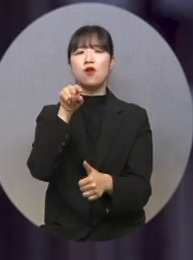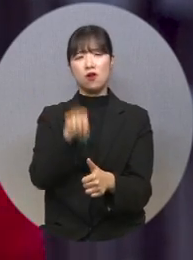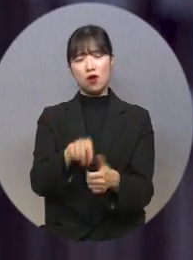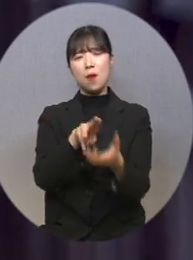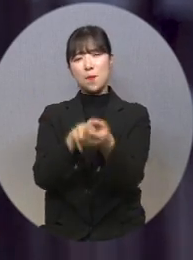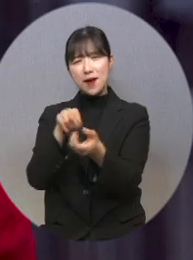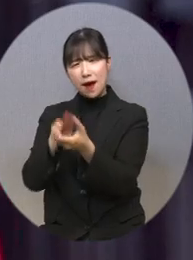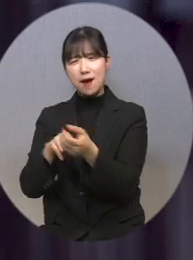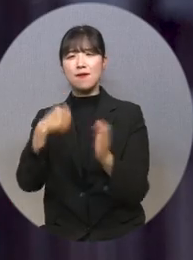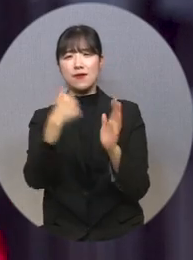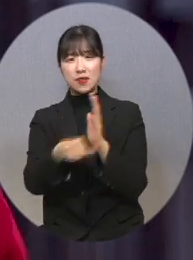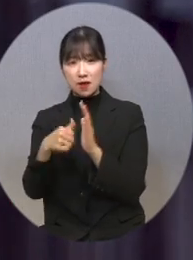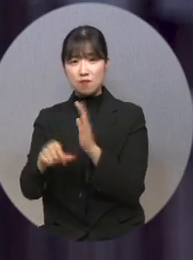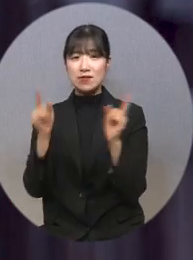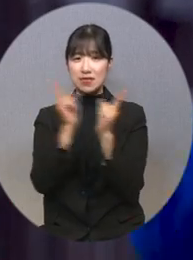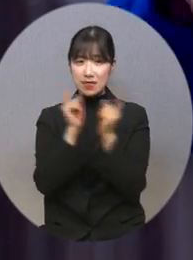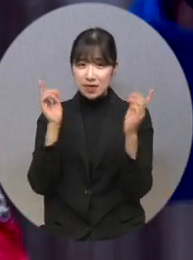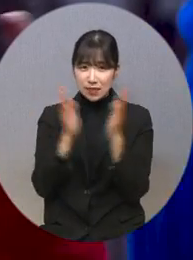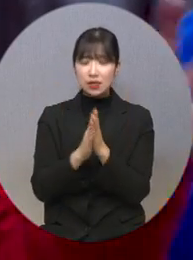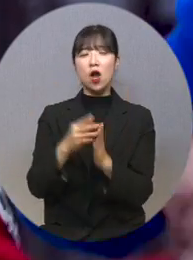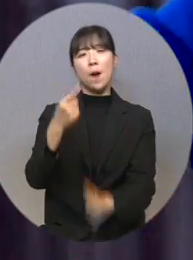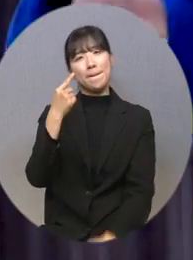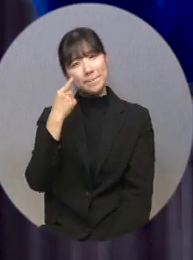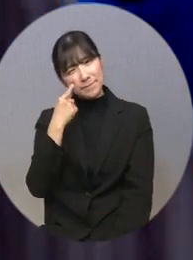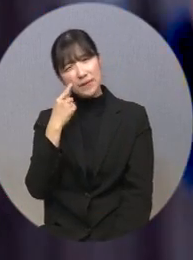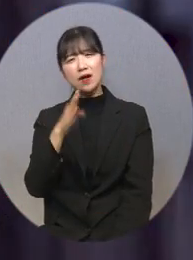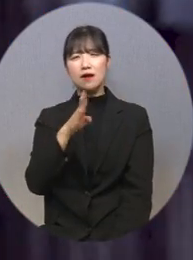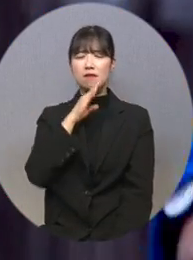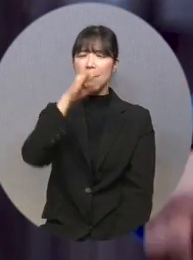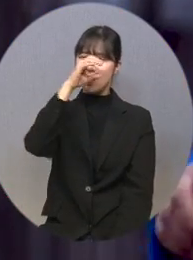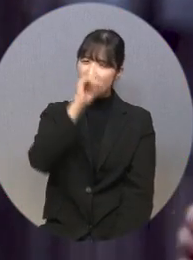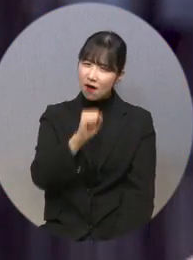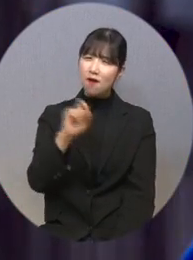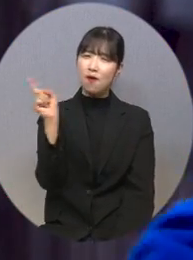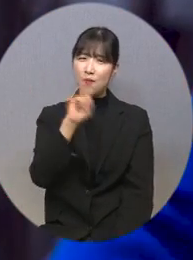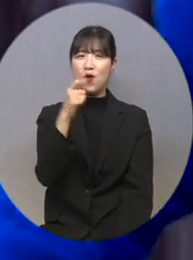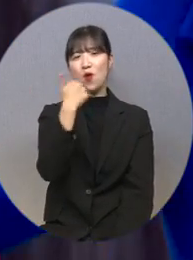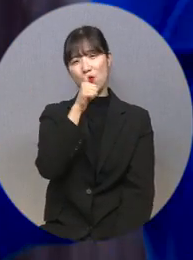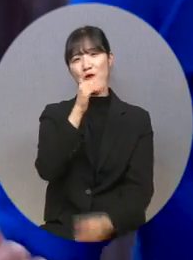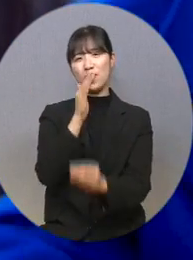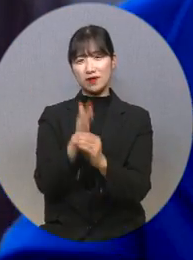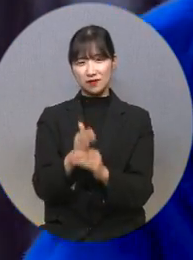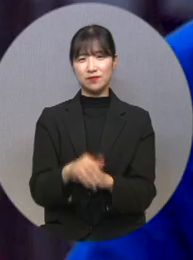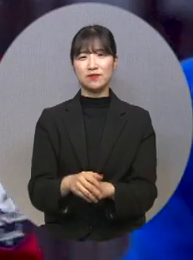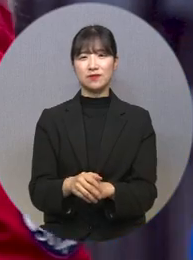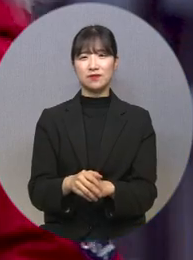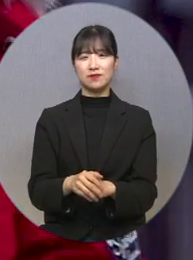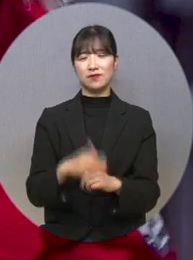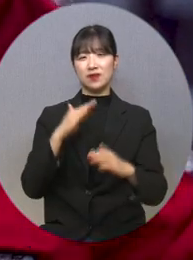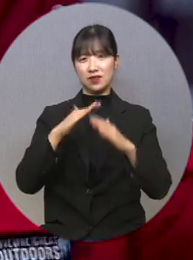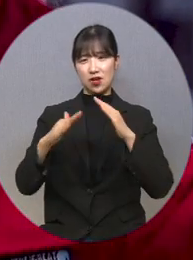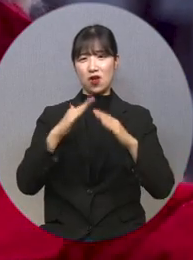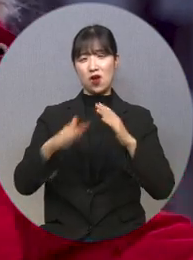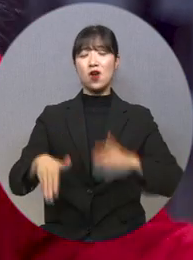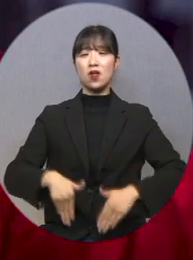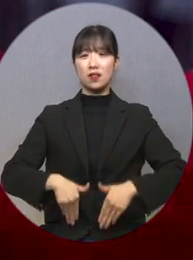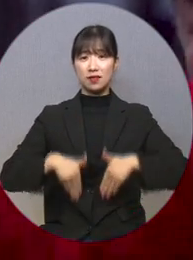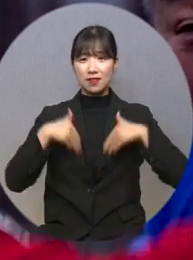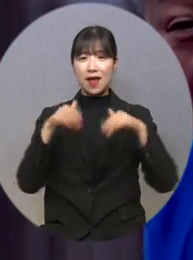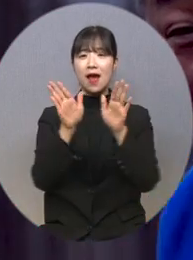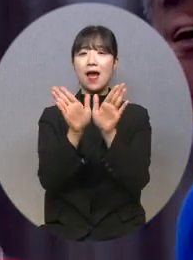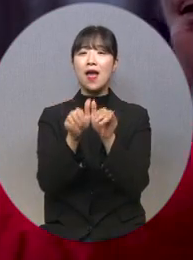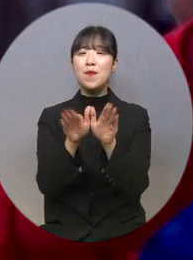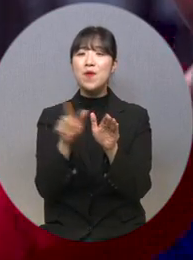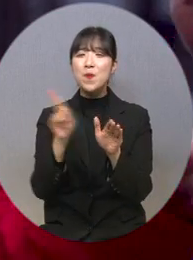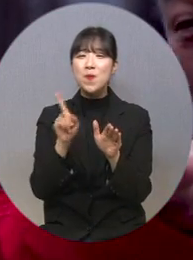주옥같은 제품을 직접 눈으로 확인하고 얼마나 좋은지를 소개해드리고 있습니다. 저희 전라남도 한평하면